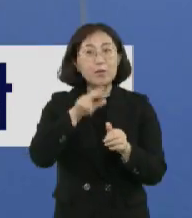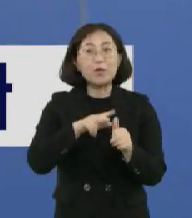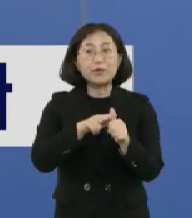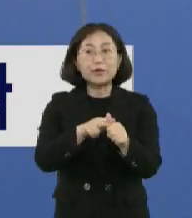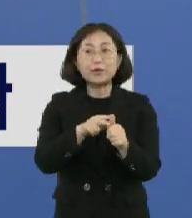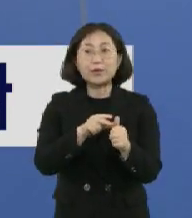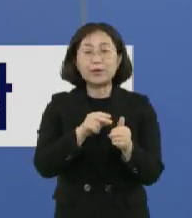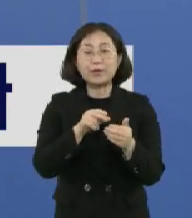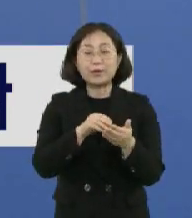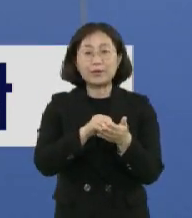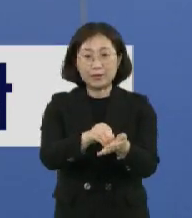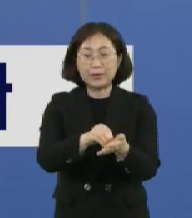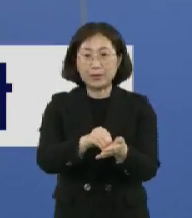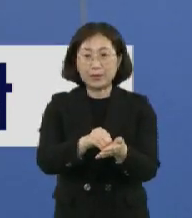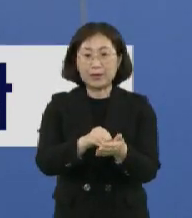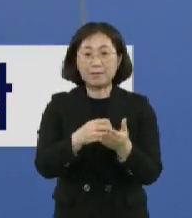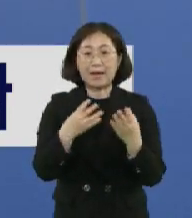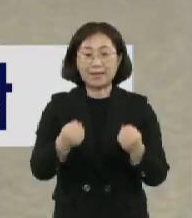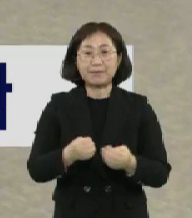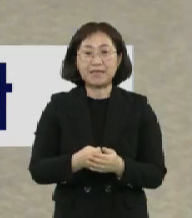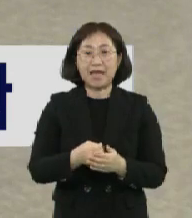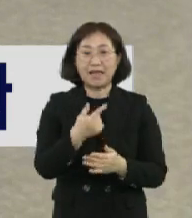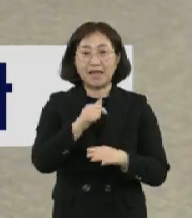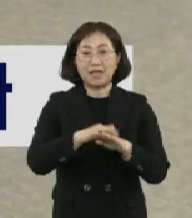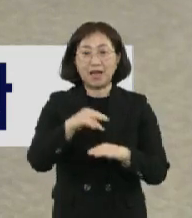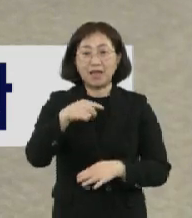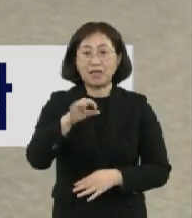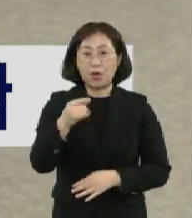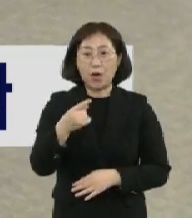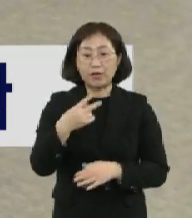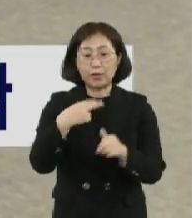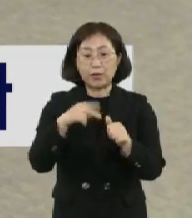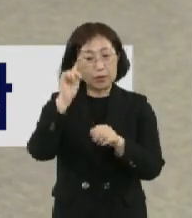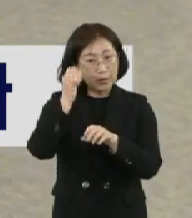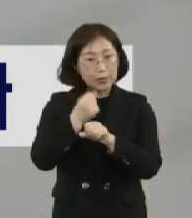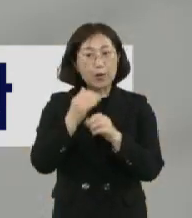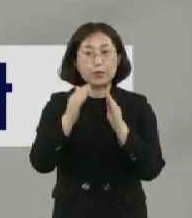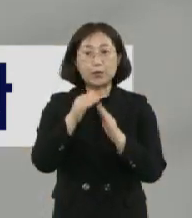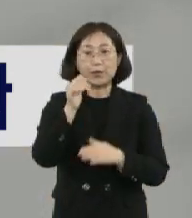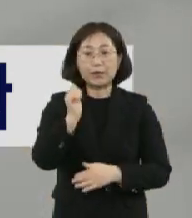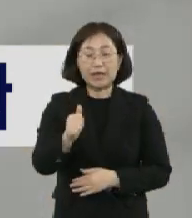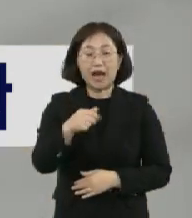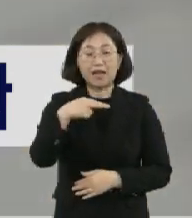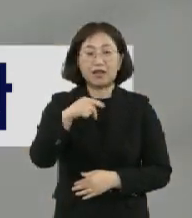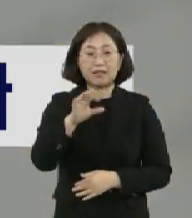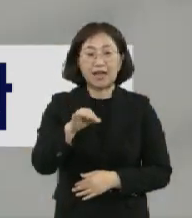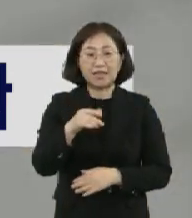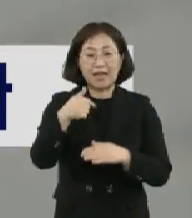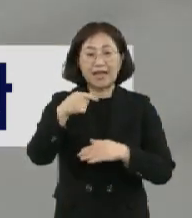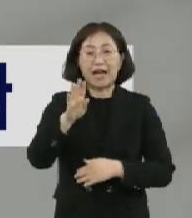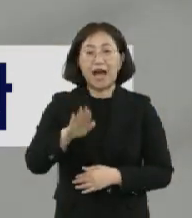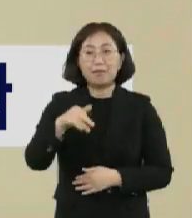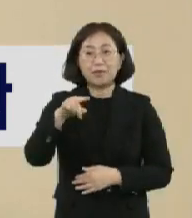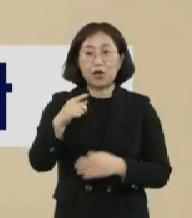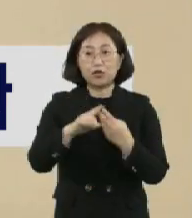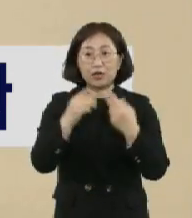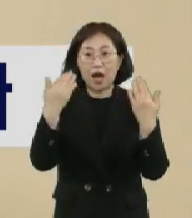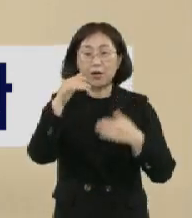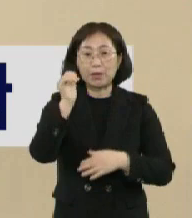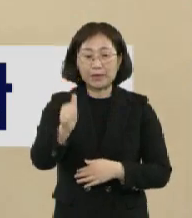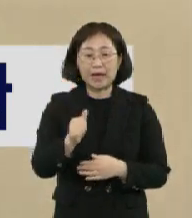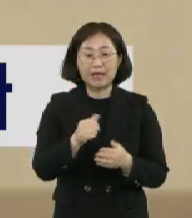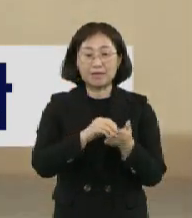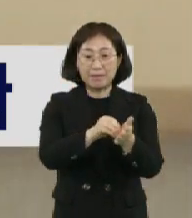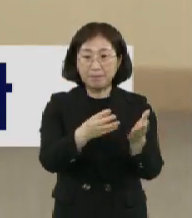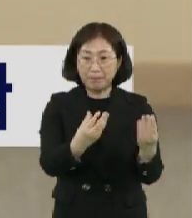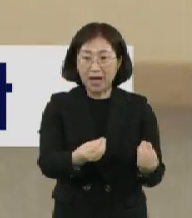이어지고 있습니다. 대전에선 성광진 대전교육연구소장과 정상신 전 갑천중학교 교장이 예비 후보 등록을